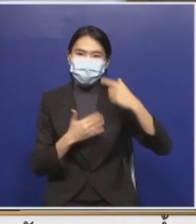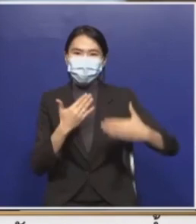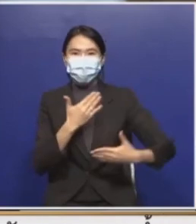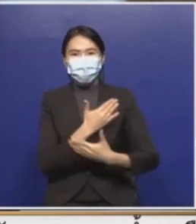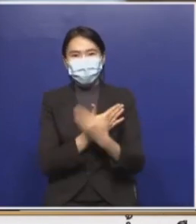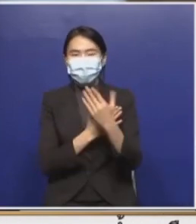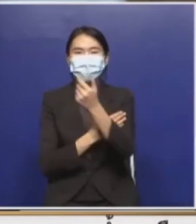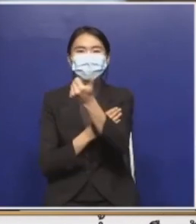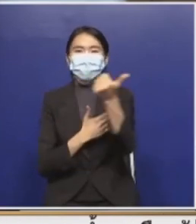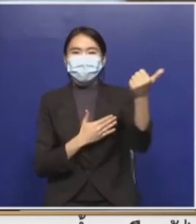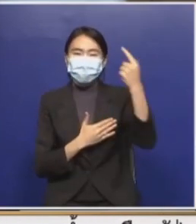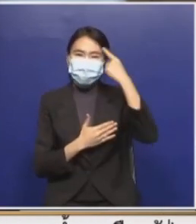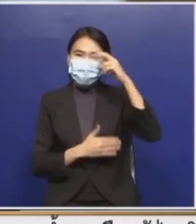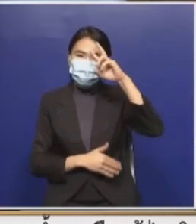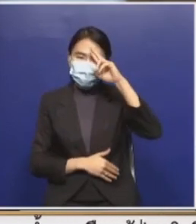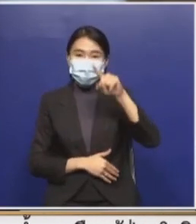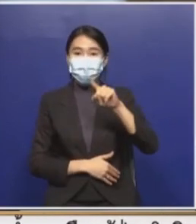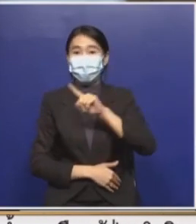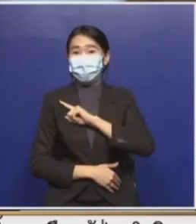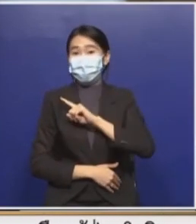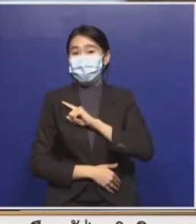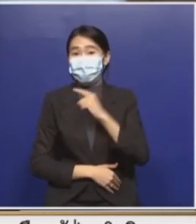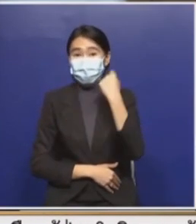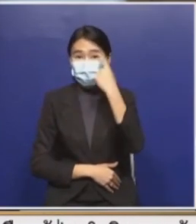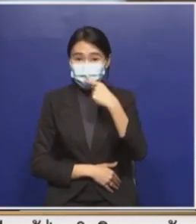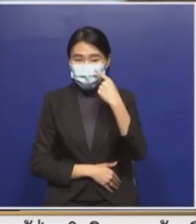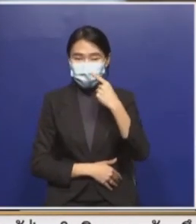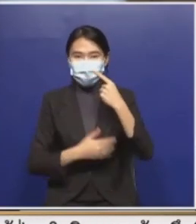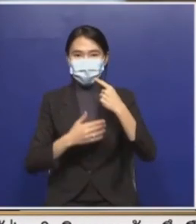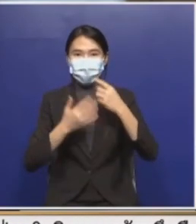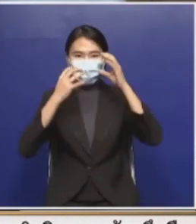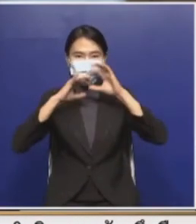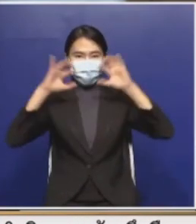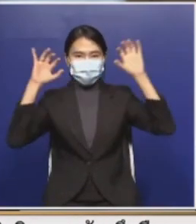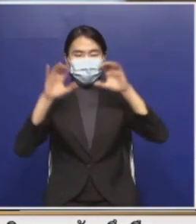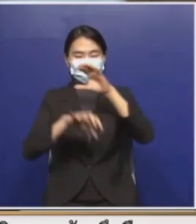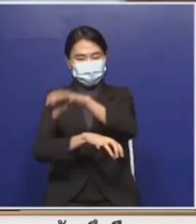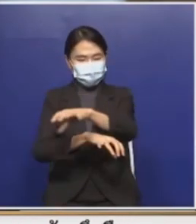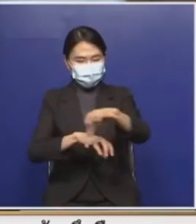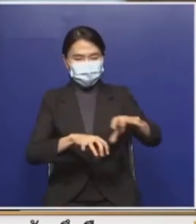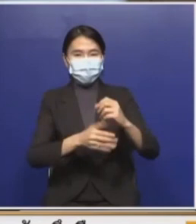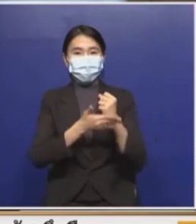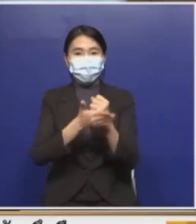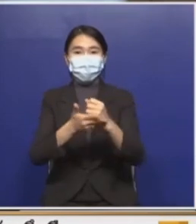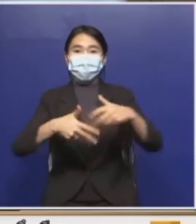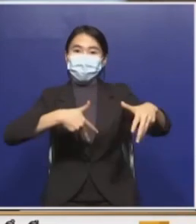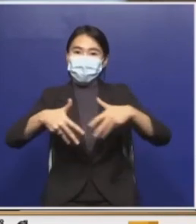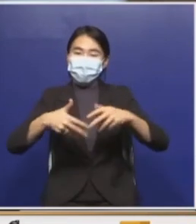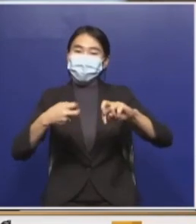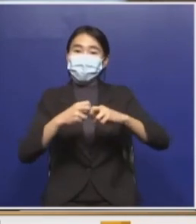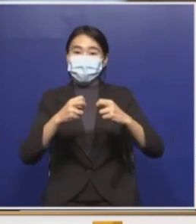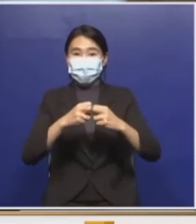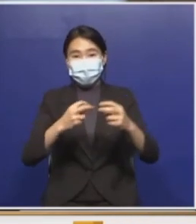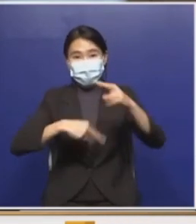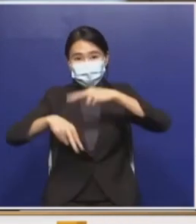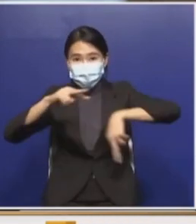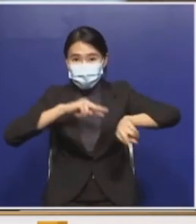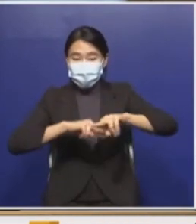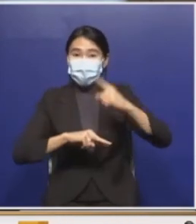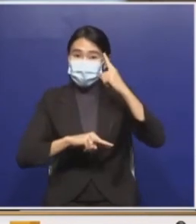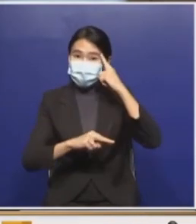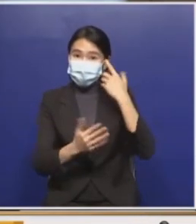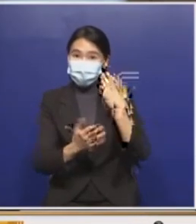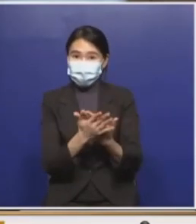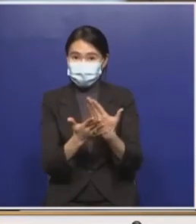ดต่อเป็นหน้าที่ของรัฐที่จะต้องจัดให้แก่ประชาชนโดยไม่คิดค่าใช้จ่